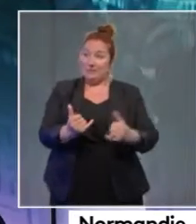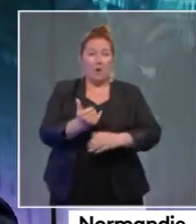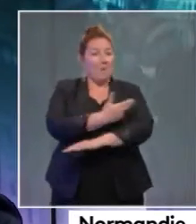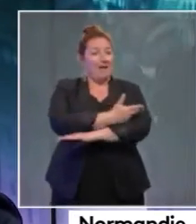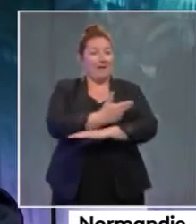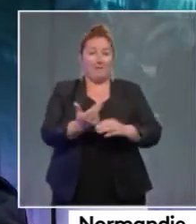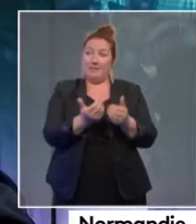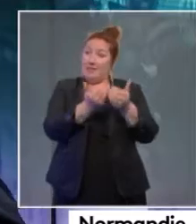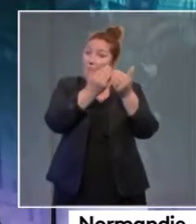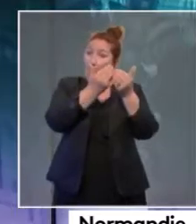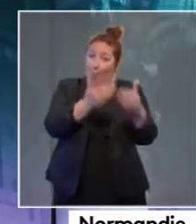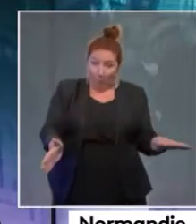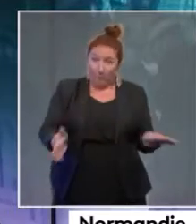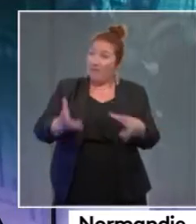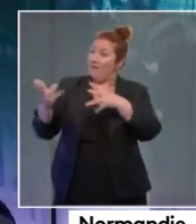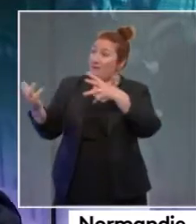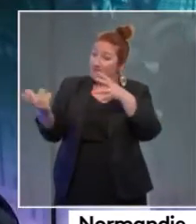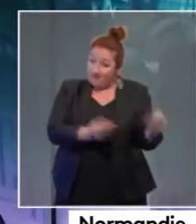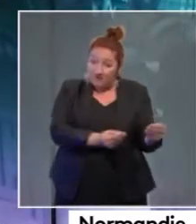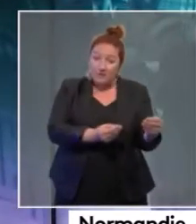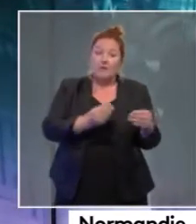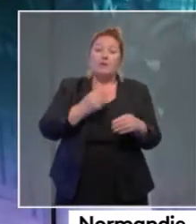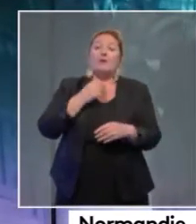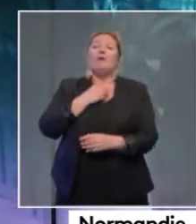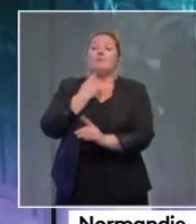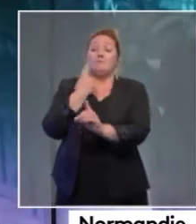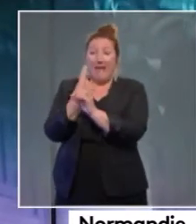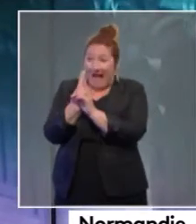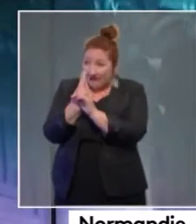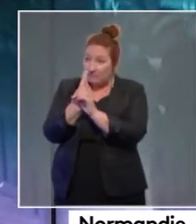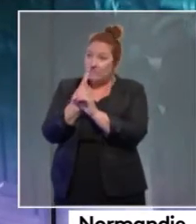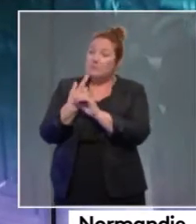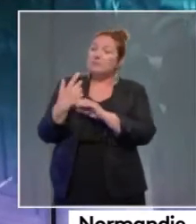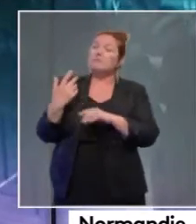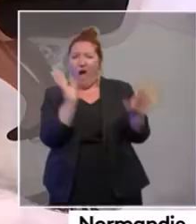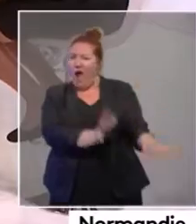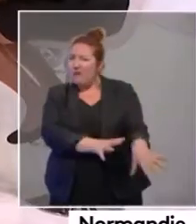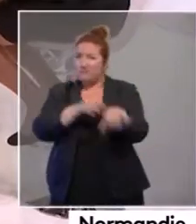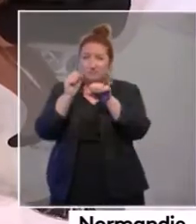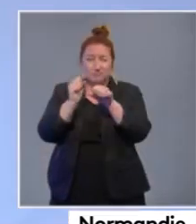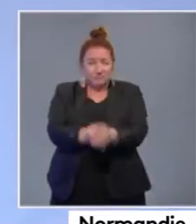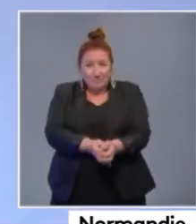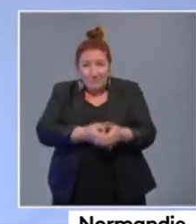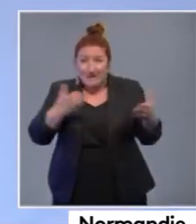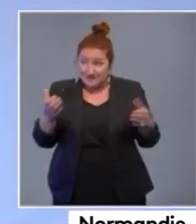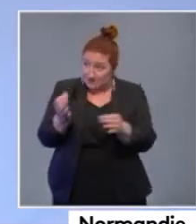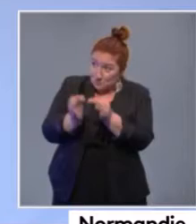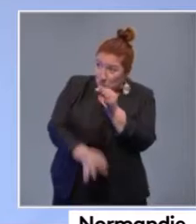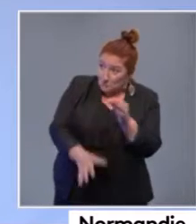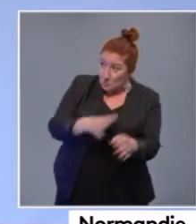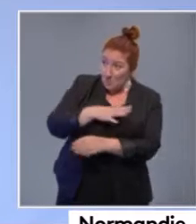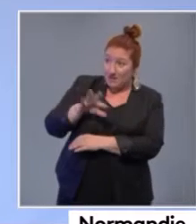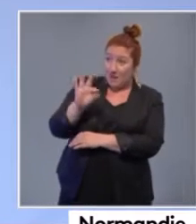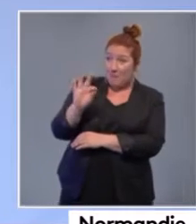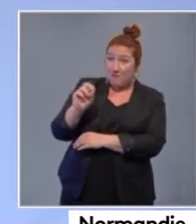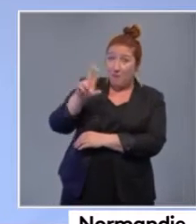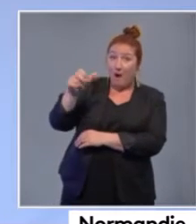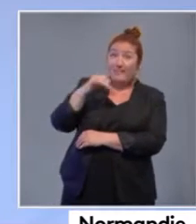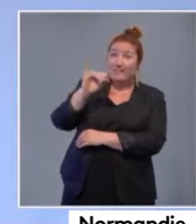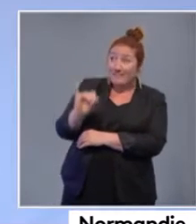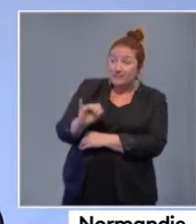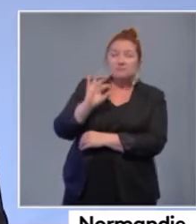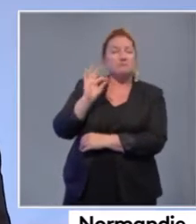acte qu'ils y prescriraient serait davantage rémunéré qu'ailleurs. Nous proposons dans notre programme